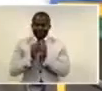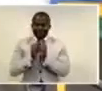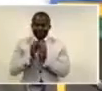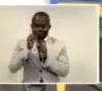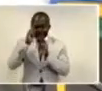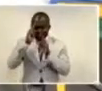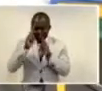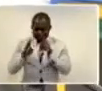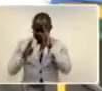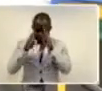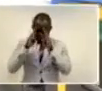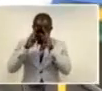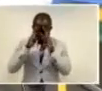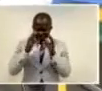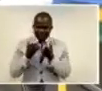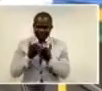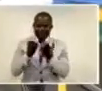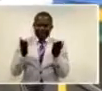banyacyubahiro muri hano